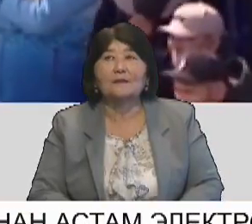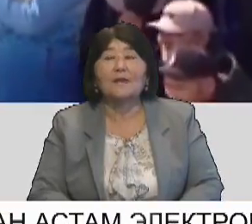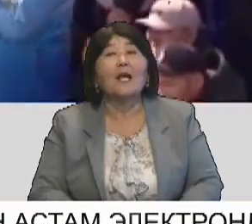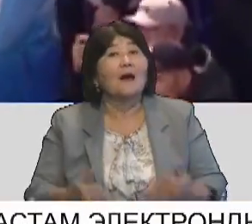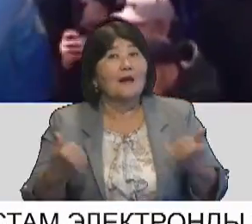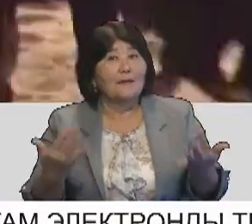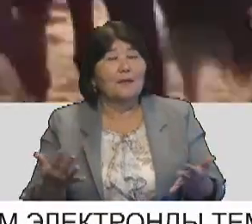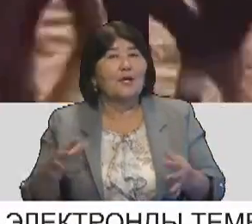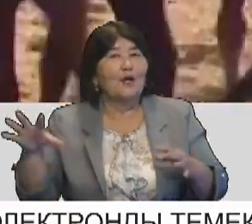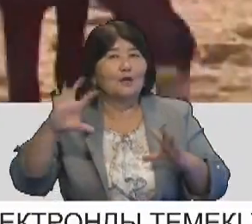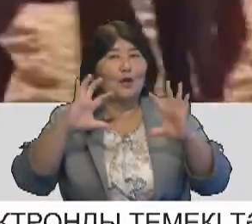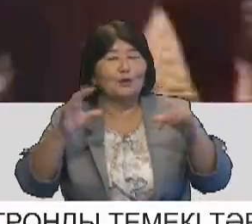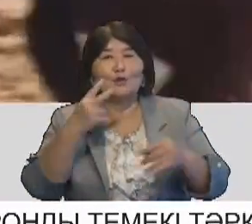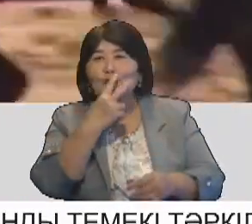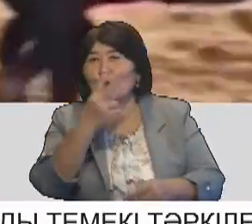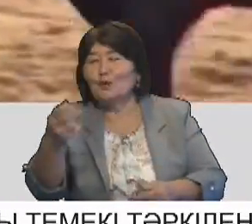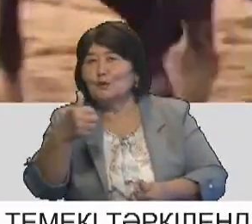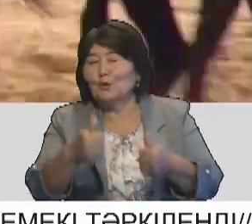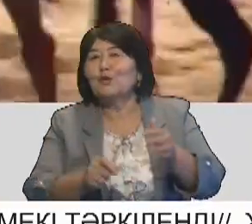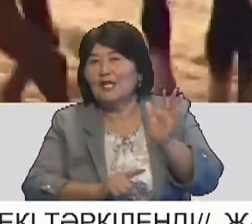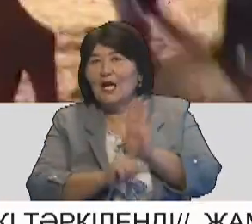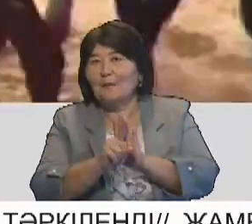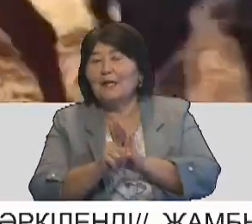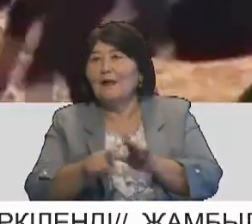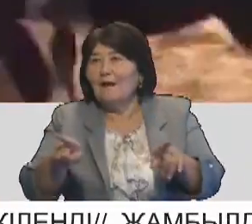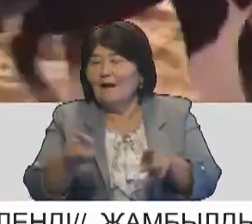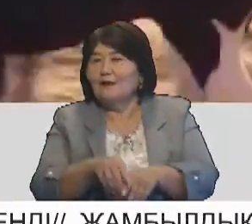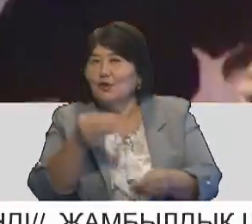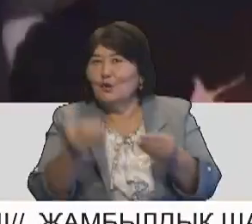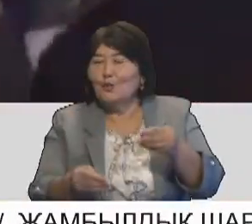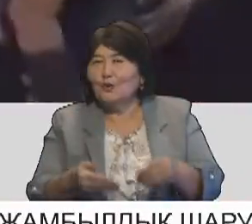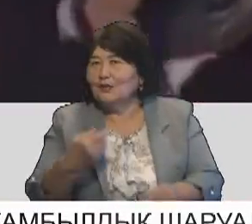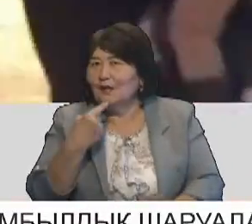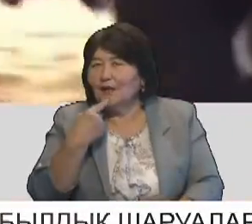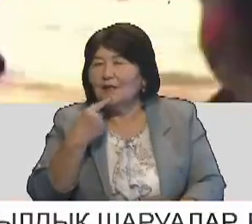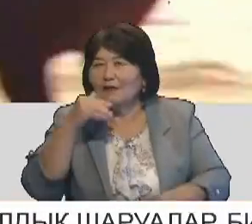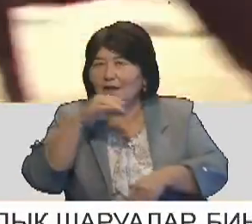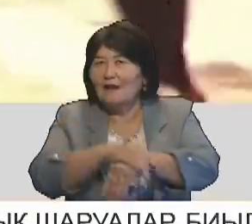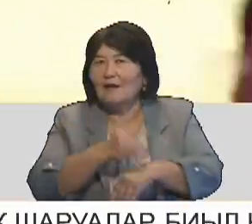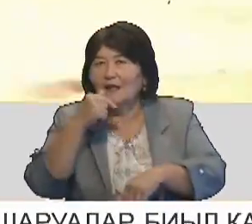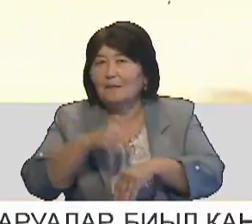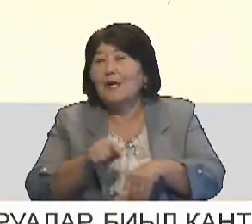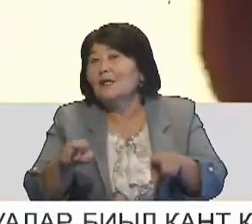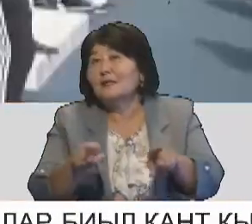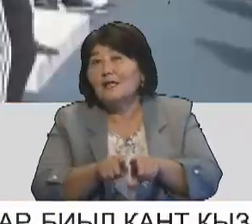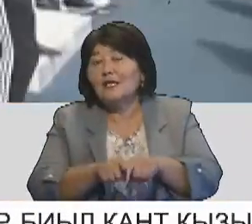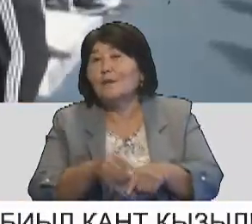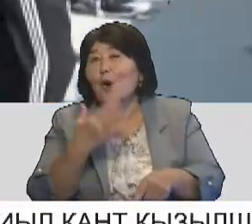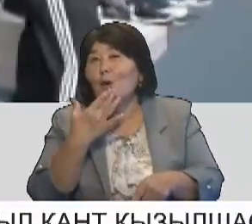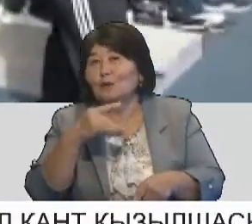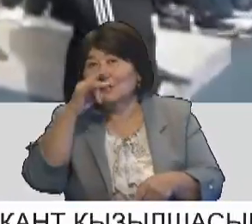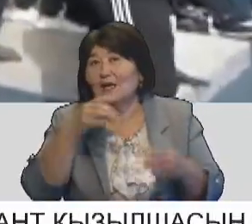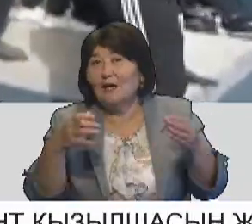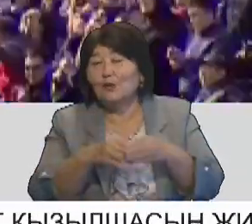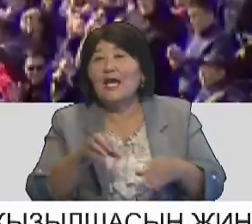Міне, төрткіл дүние көз тіккен додада басталды. Әдегеннен ойынның оңайға түспейтіні анық байқалды. Дегенмен, ұлттық құрама